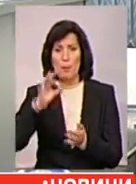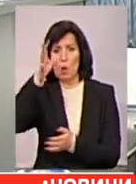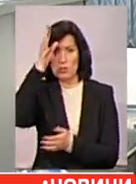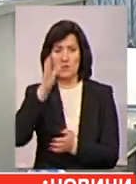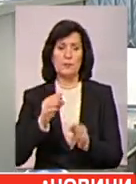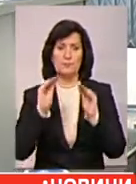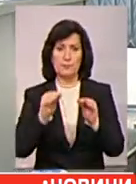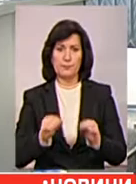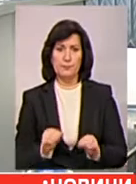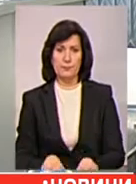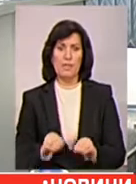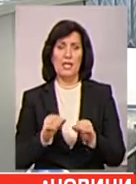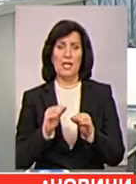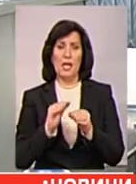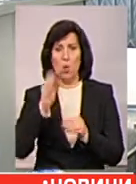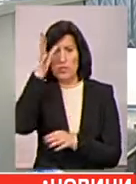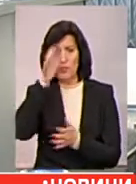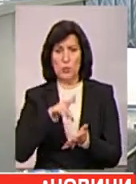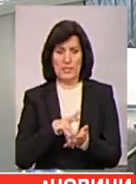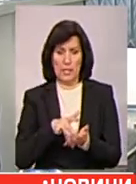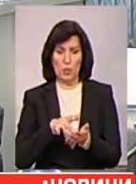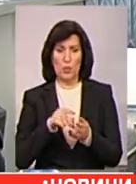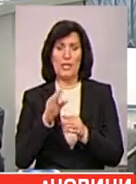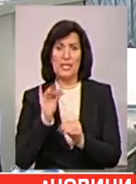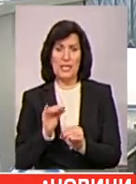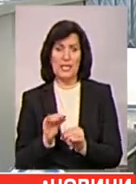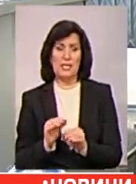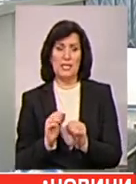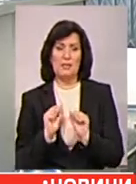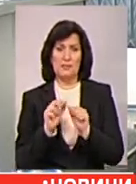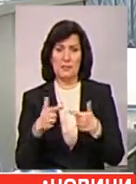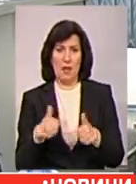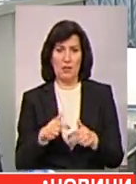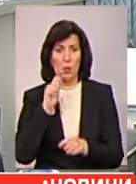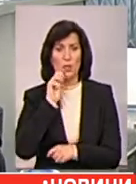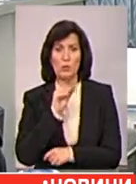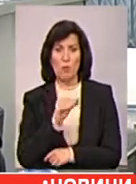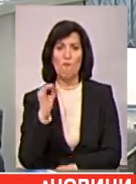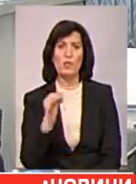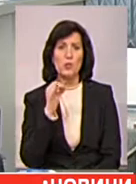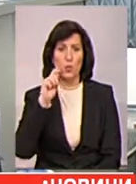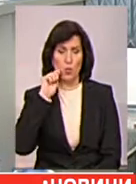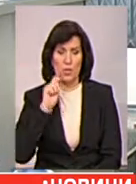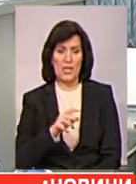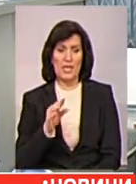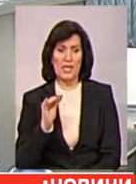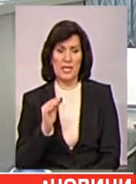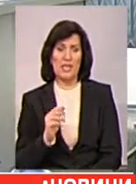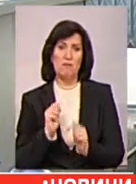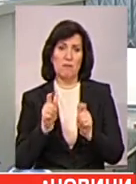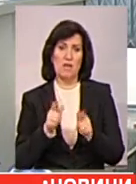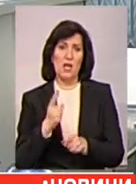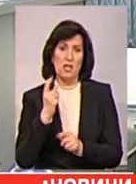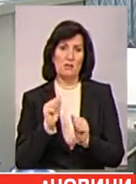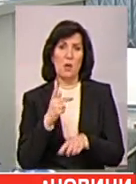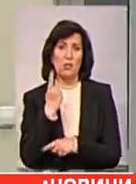вона заповнює освітню декларацію в освітньому центрі, складає українську мову і історію України, іде до вишу і складає одне